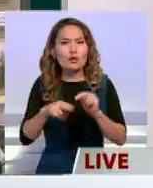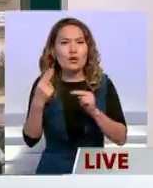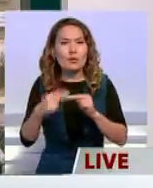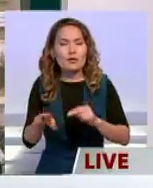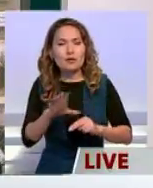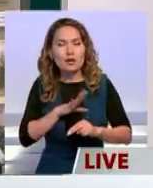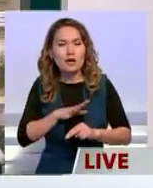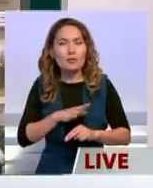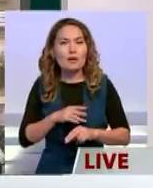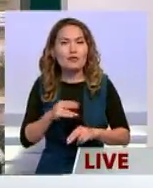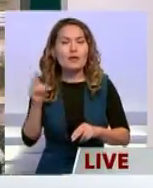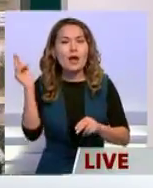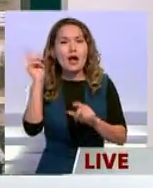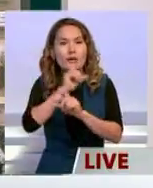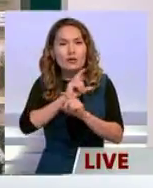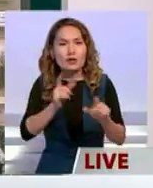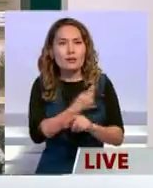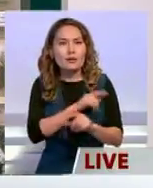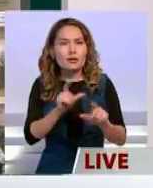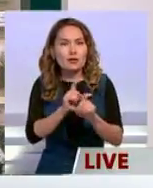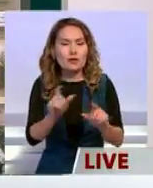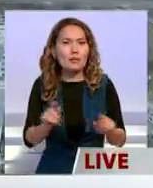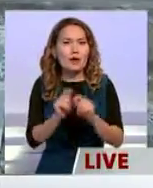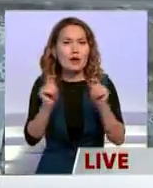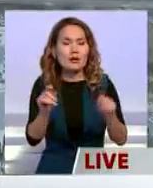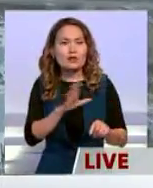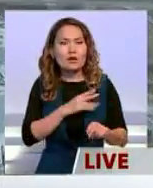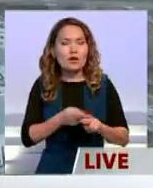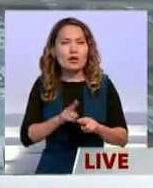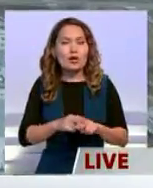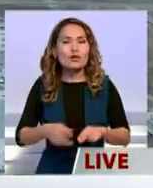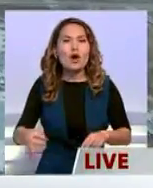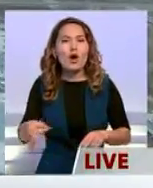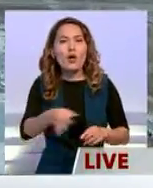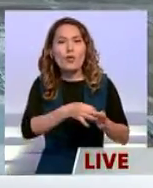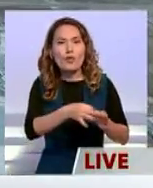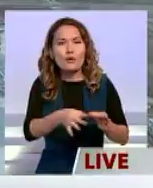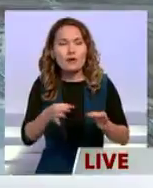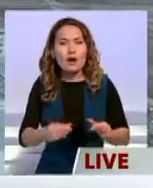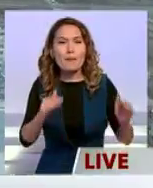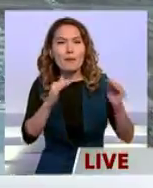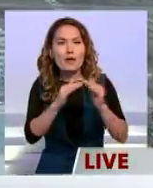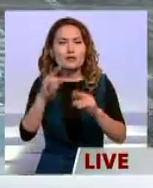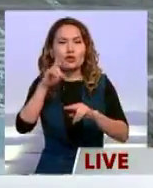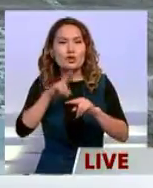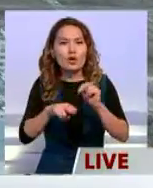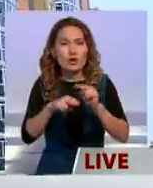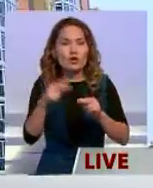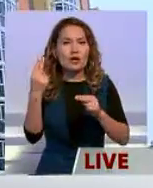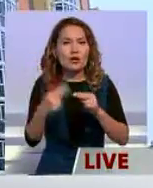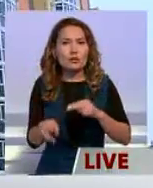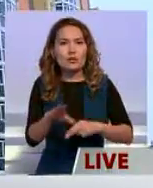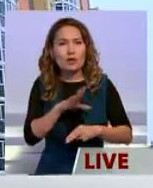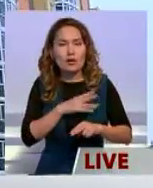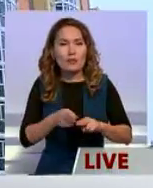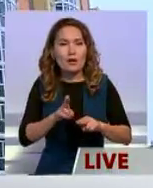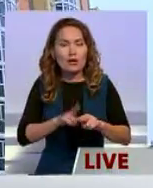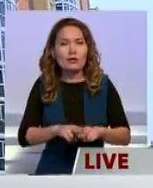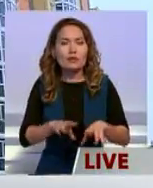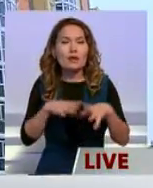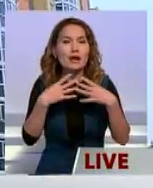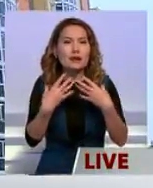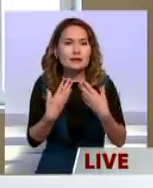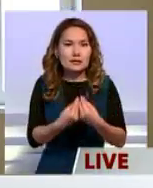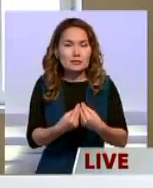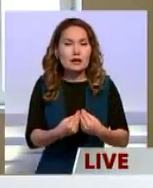денсаулық сақтау мекемесі салынған. Облыстың бірнеше ауданында басталған баспана құрылысы сәтті жүзеге асып, жыл соңында иелеріне табысталып